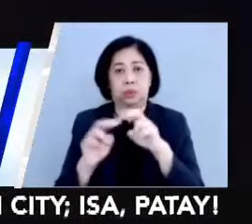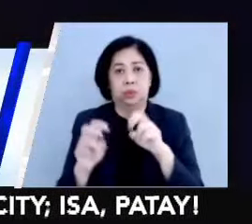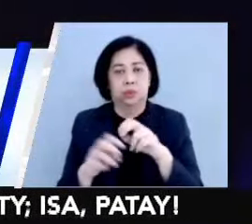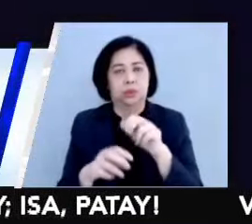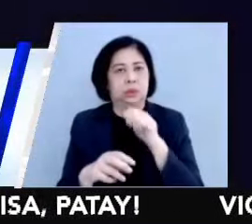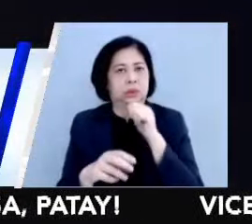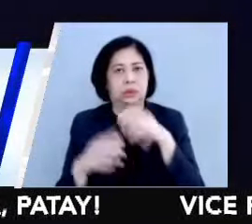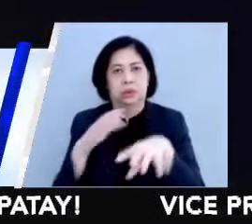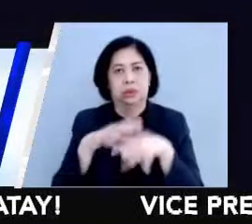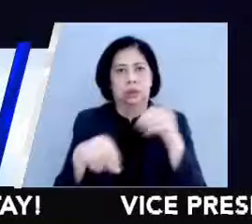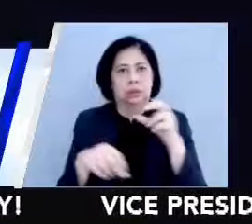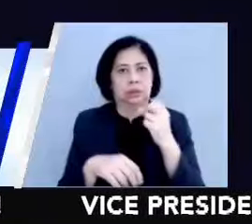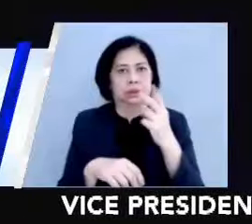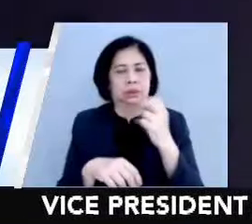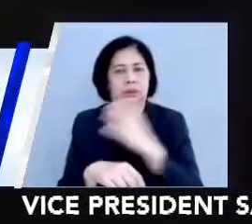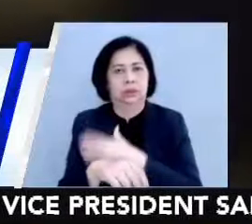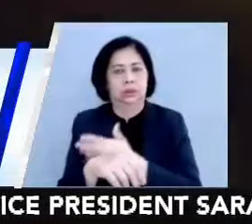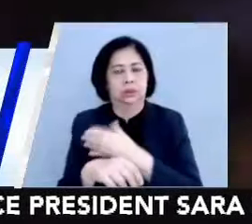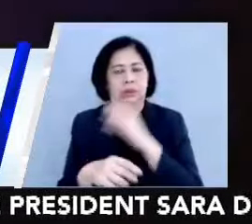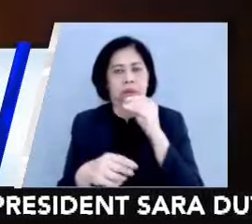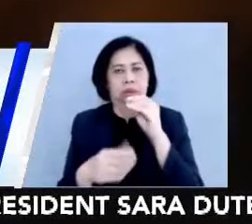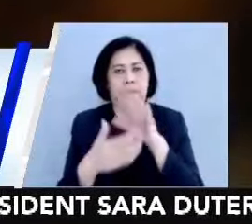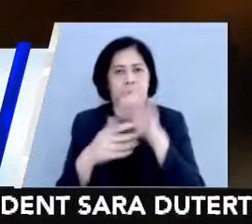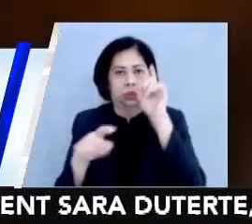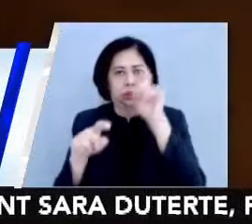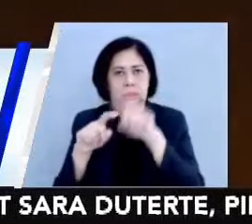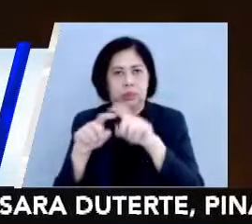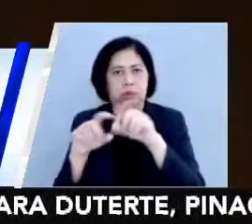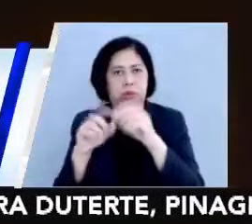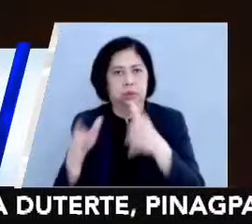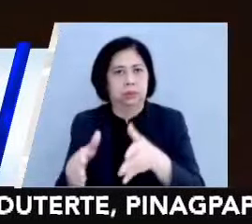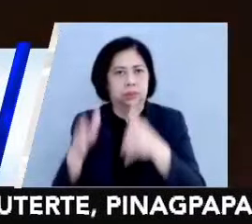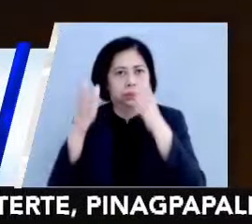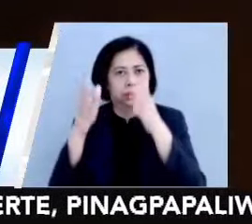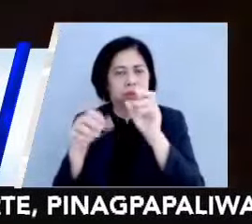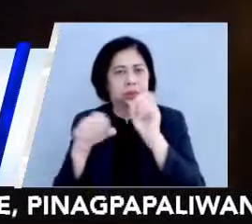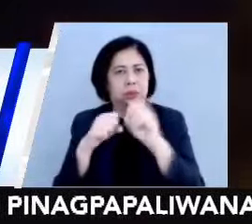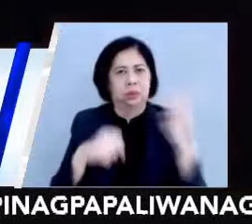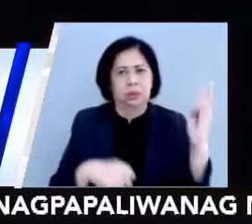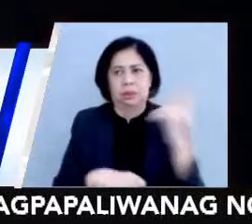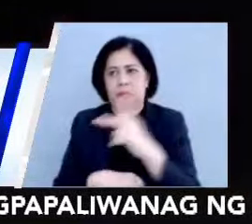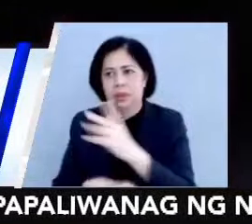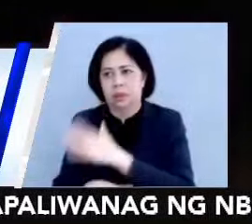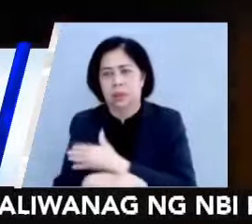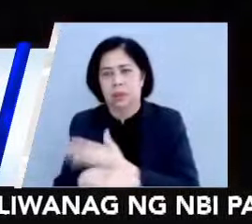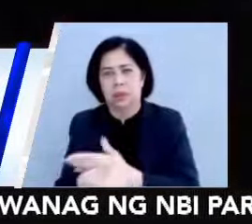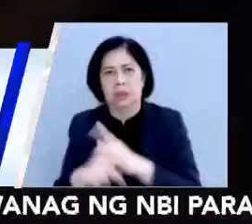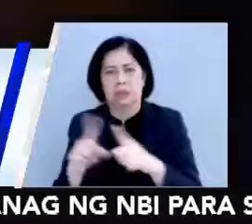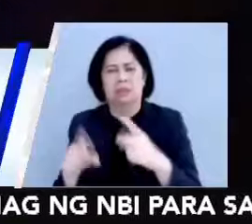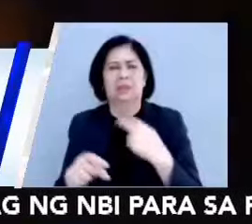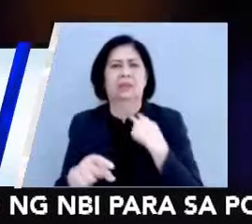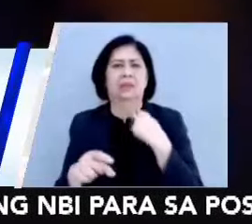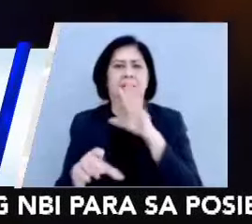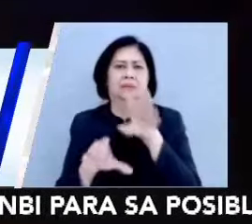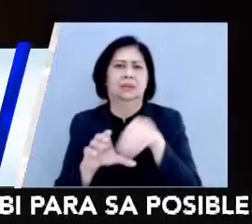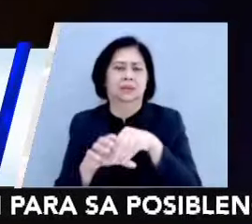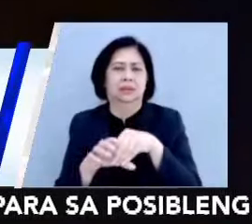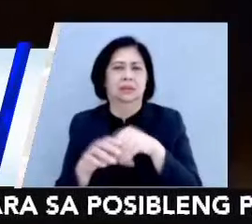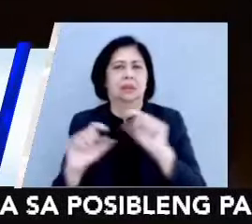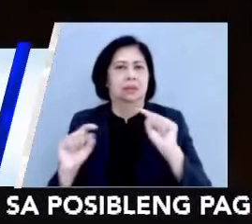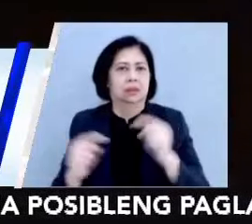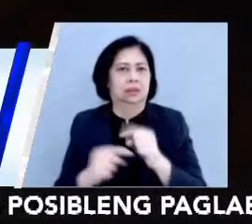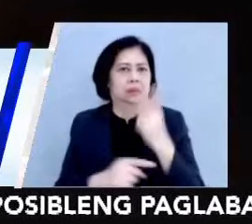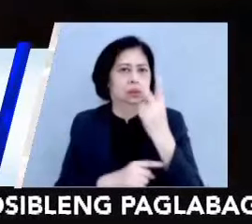na anak ng mag-asawang nangungupahan sa gusali. Kaya binalikan nila ang anak pero natrap din. Sugatan naman ang 2